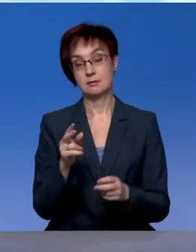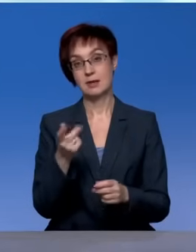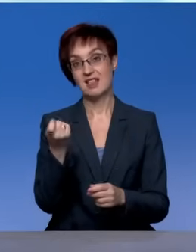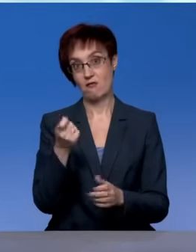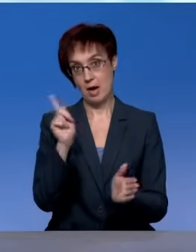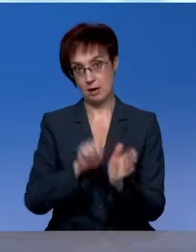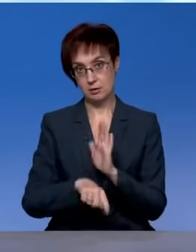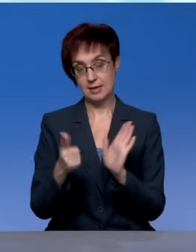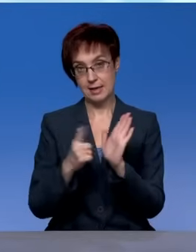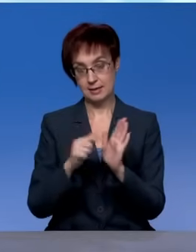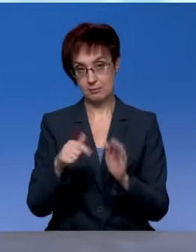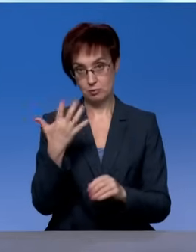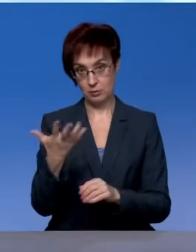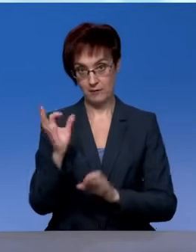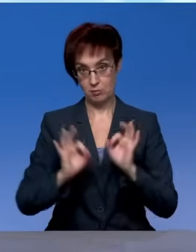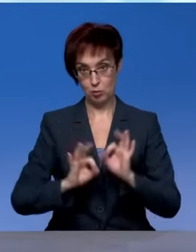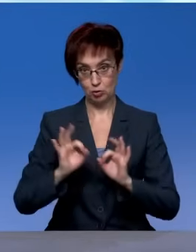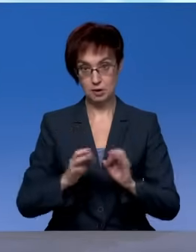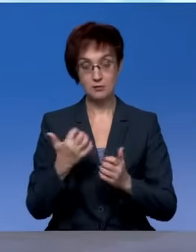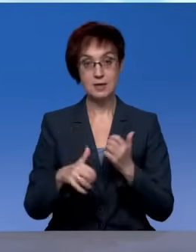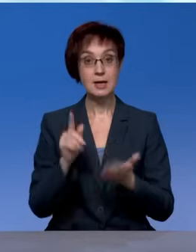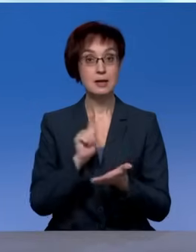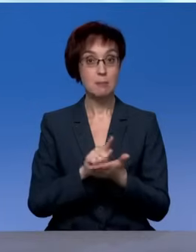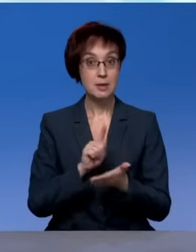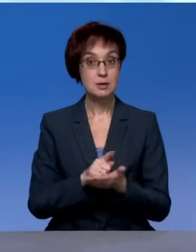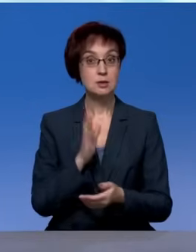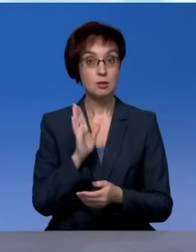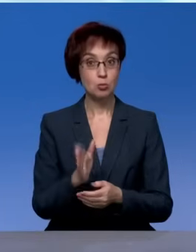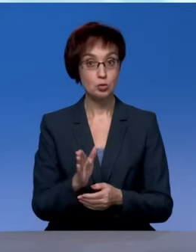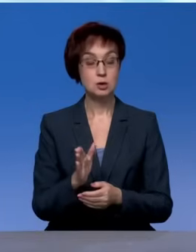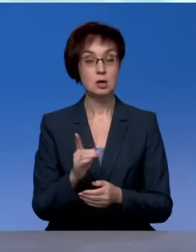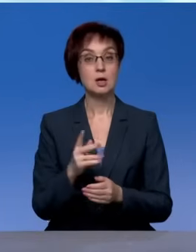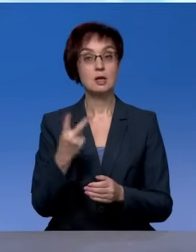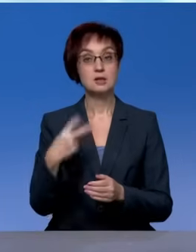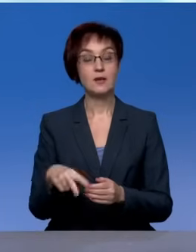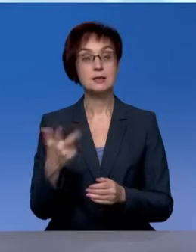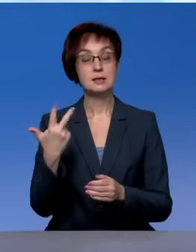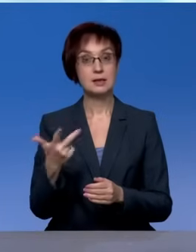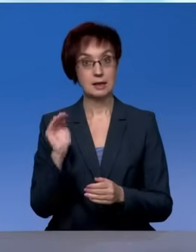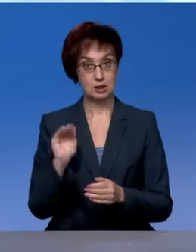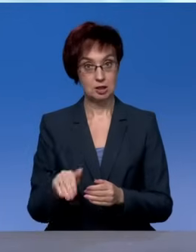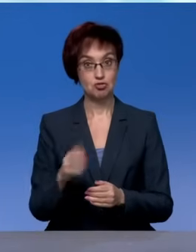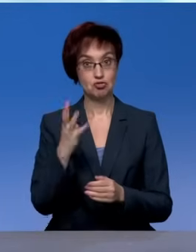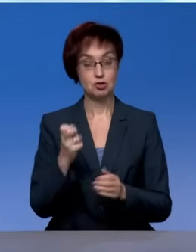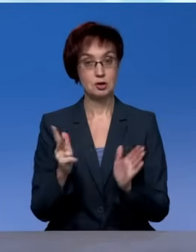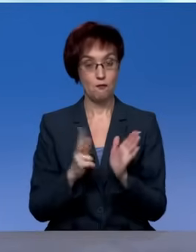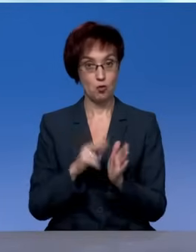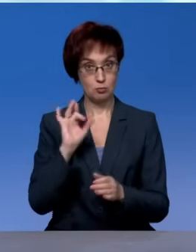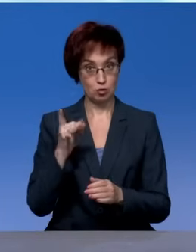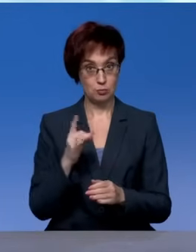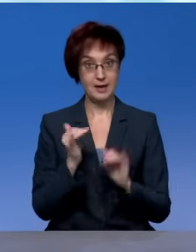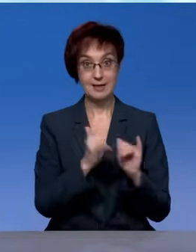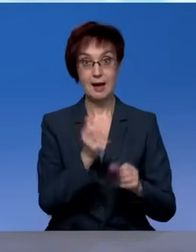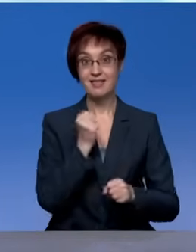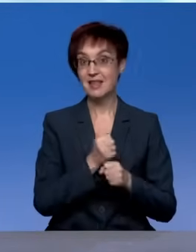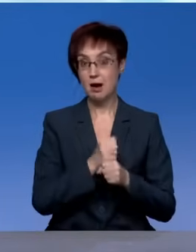Средняя пенсия по старости для неработающего пенсионера составит 23 308 рублей. Размер выплаты увеличится почти на 1500, а с 1